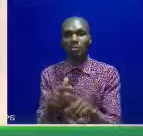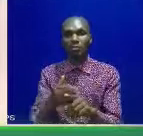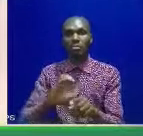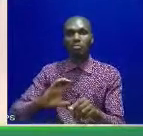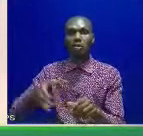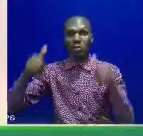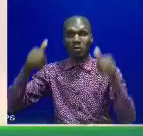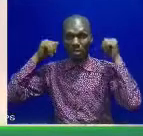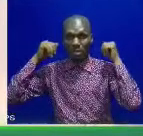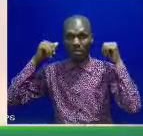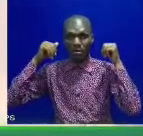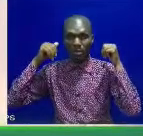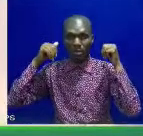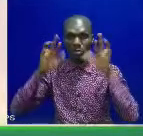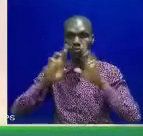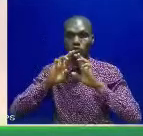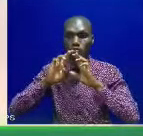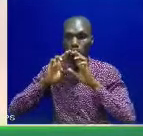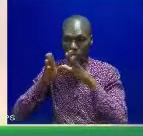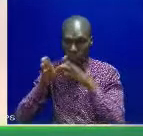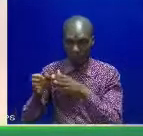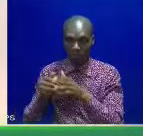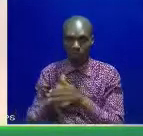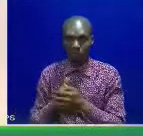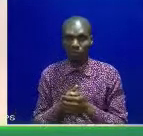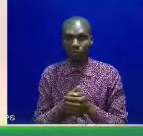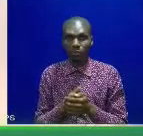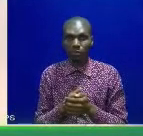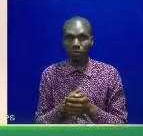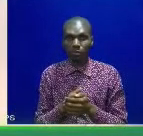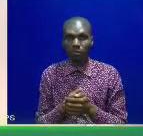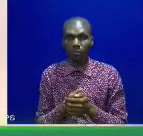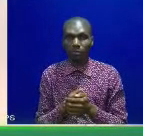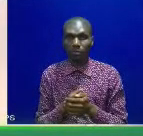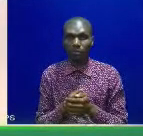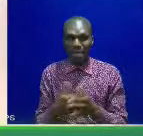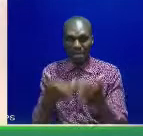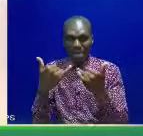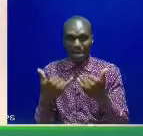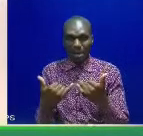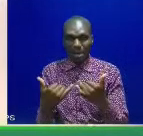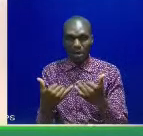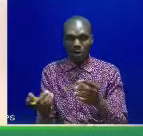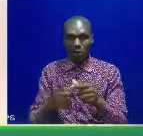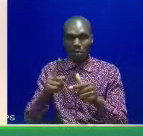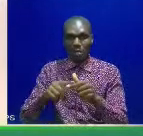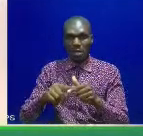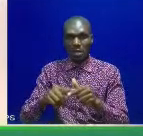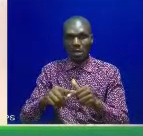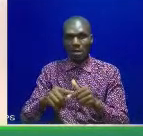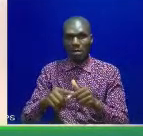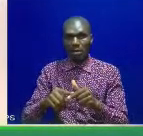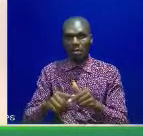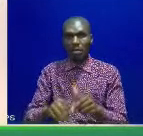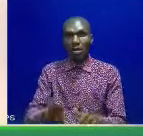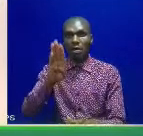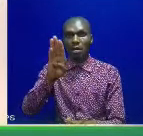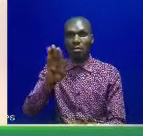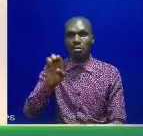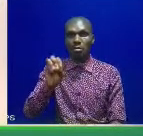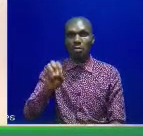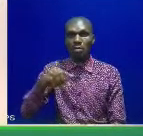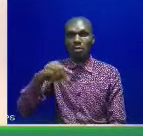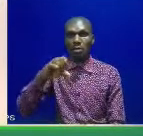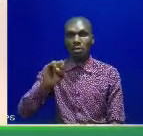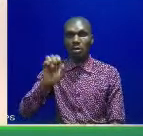County ya Nyamira hasa roboti wa sinchira. Yobo ikiranu bono goika asen wadi ya bo ya kumwaso roboti